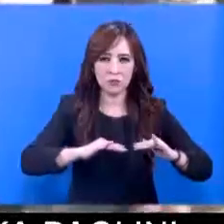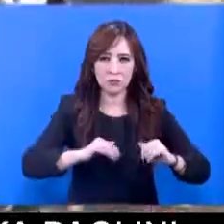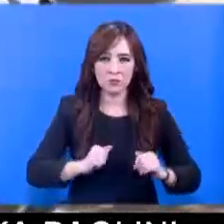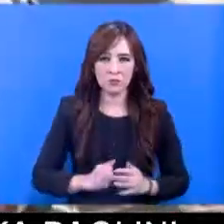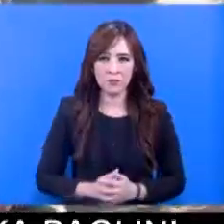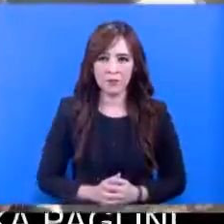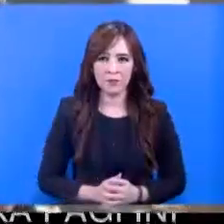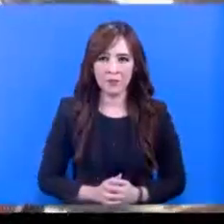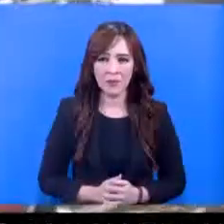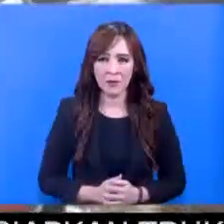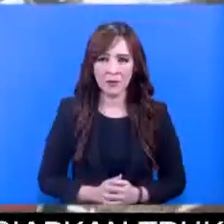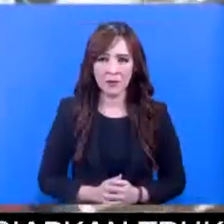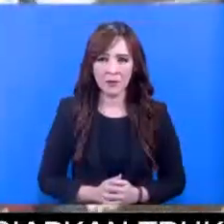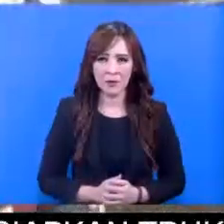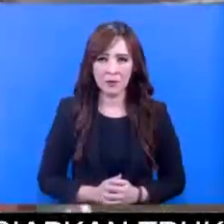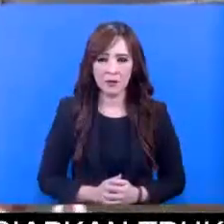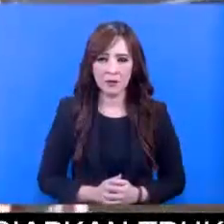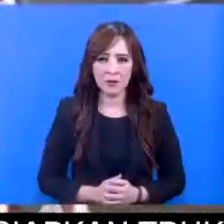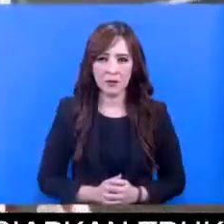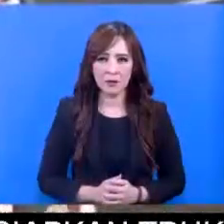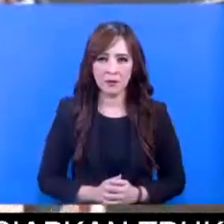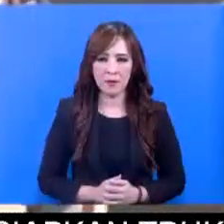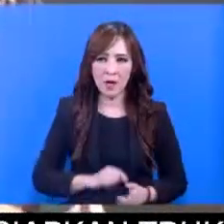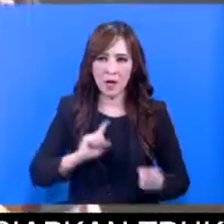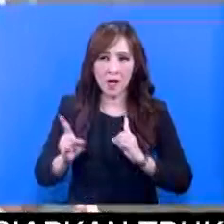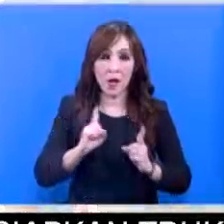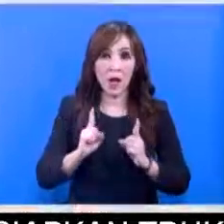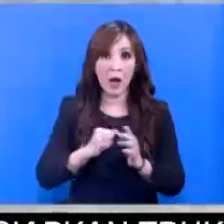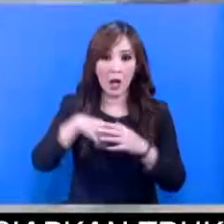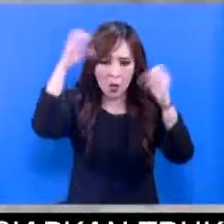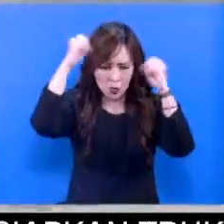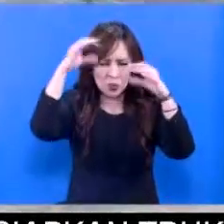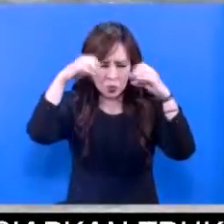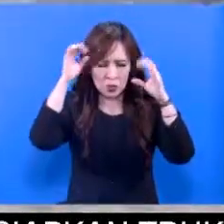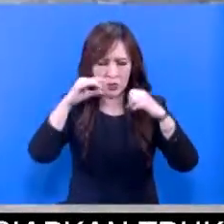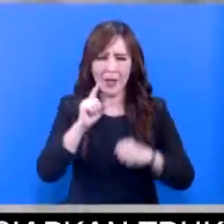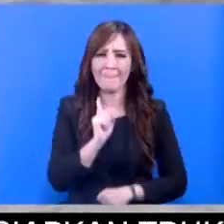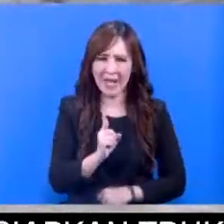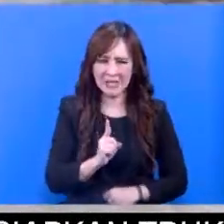hujan pasang aja itu, Pak. Oh, kalau hujan? Kalau hujan? Kalau hujan, enggak. Turun.